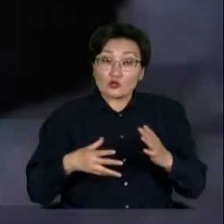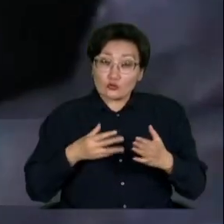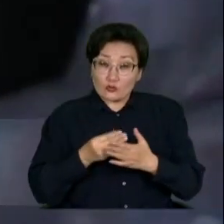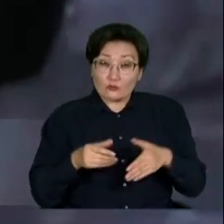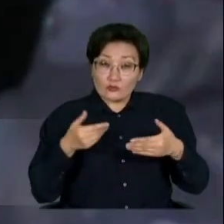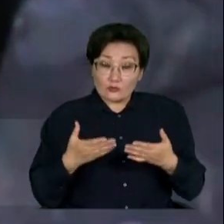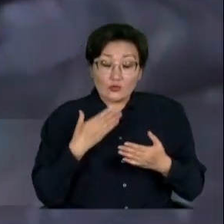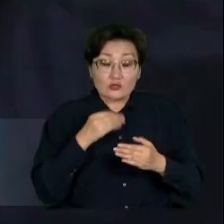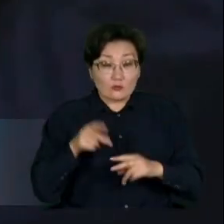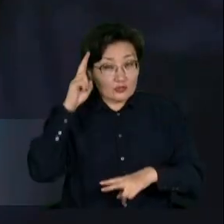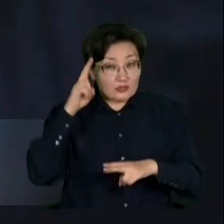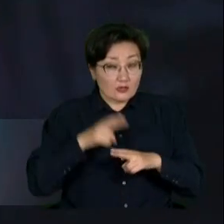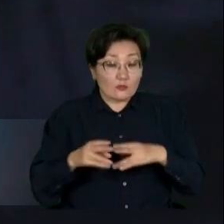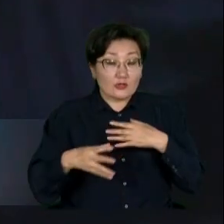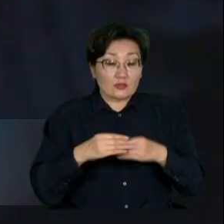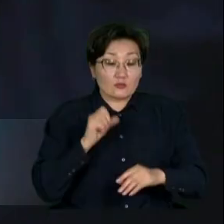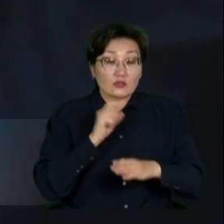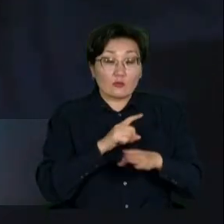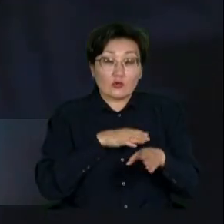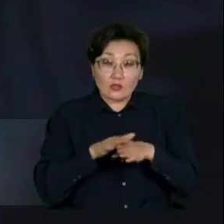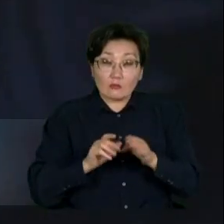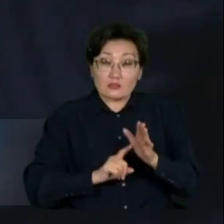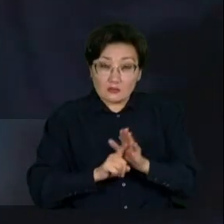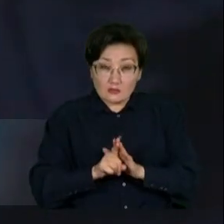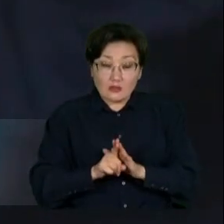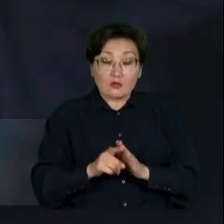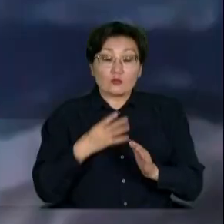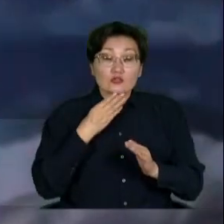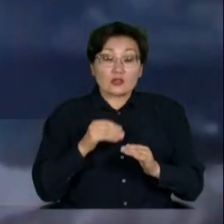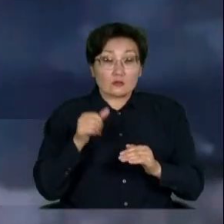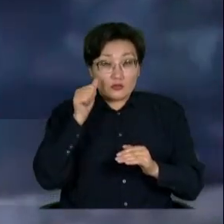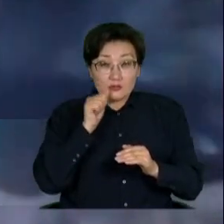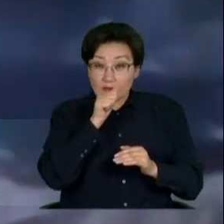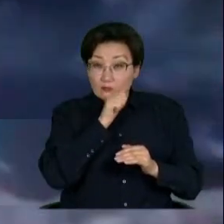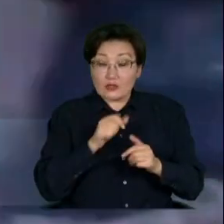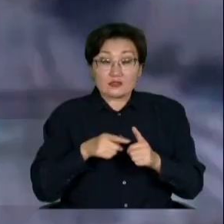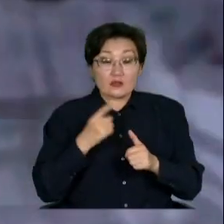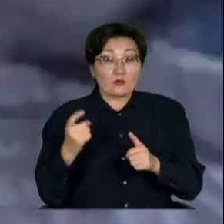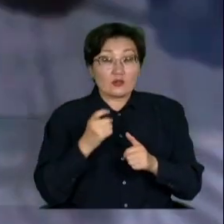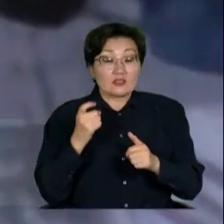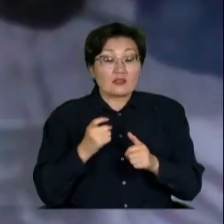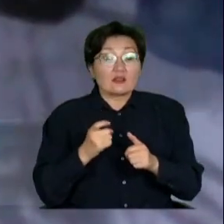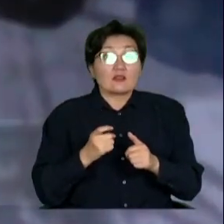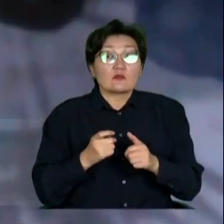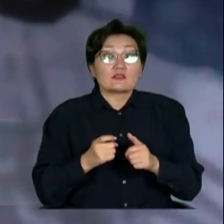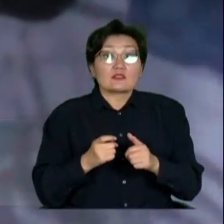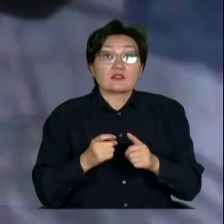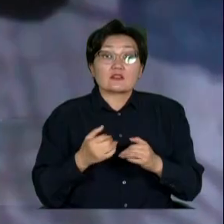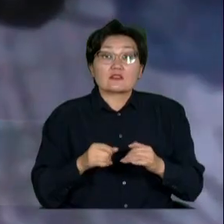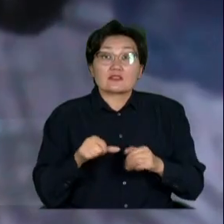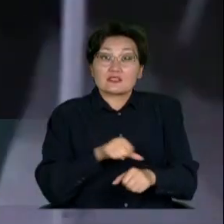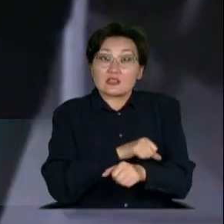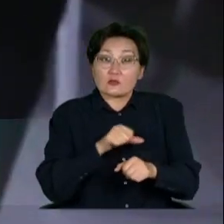Осылайша ол өзінің ағасымен тапсырмаларды орындай бастаған. Өзінің жасырын ұстаған қожайын оларға синтетикалық заттарды тығатын